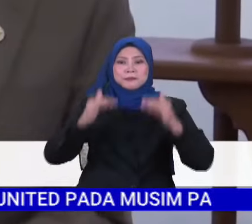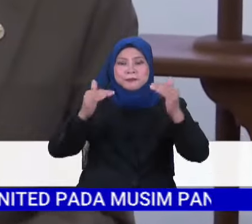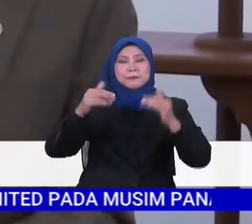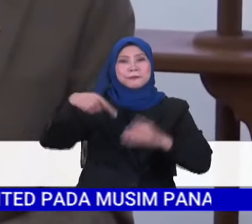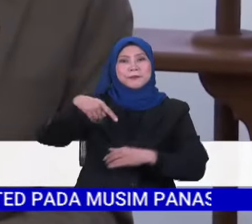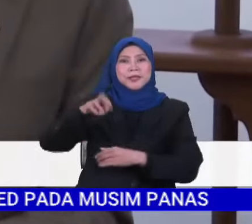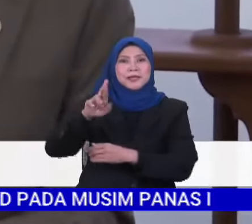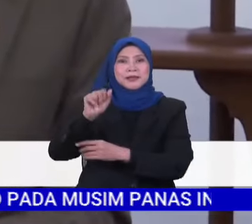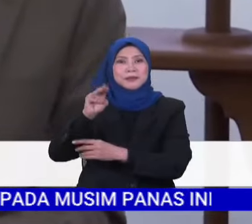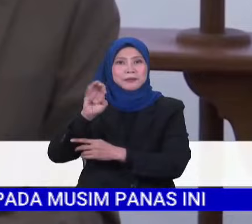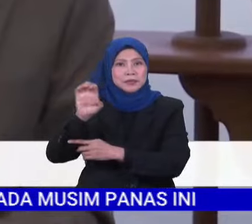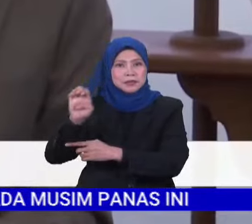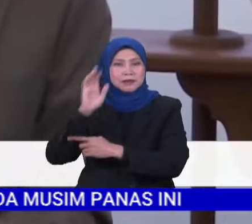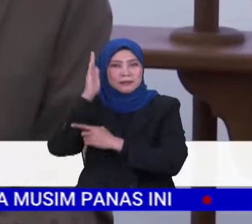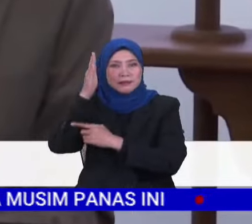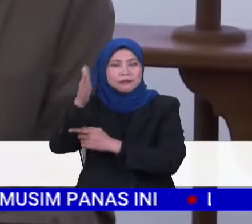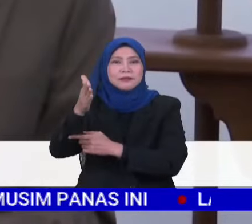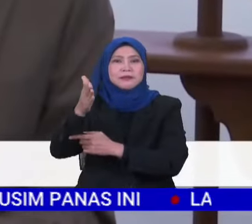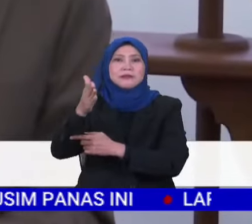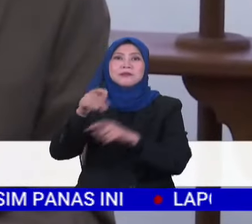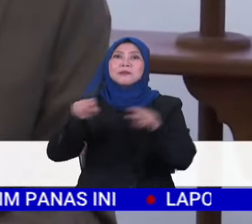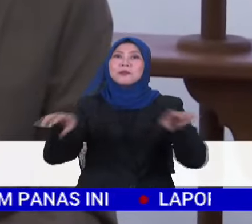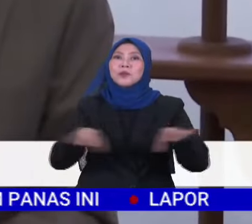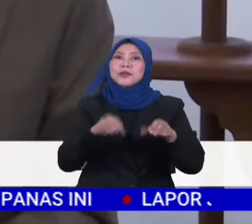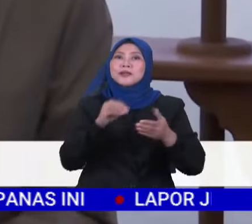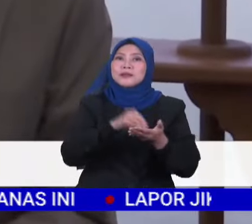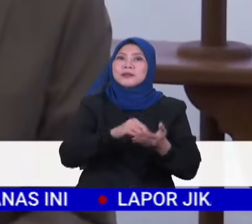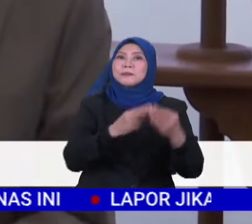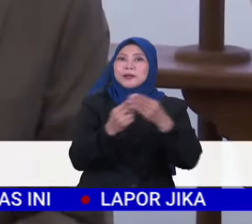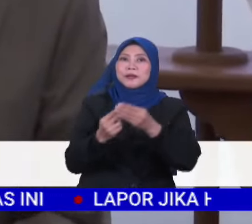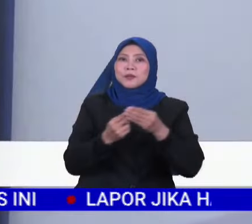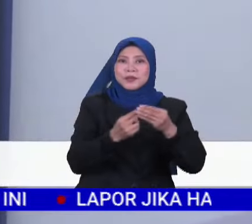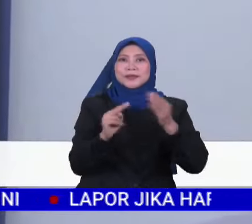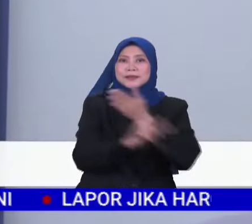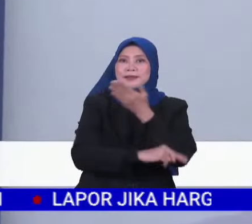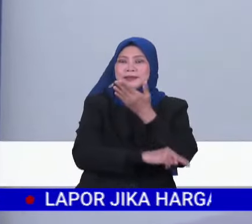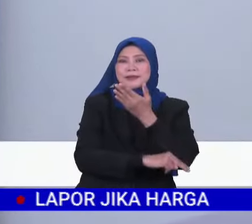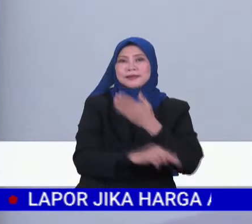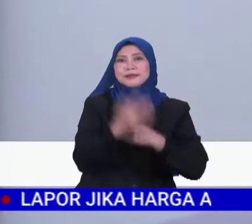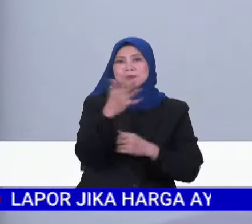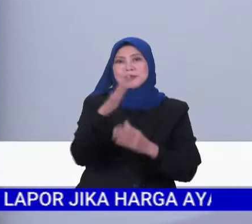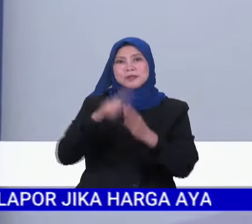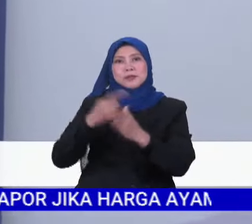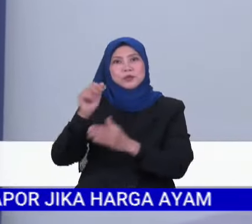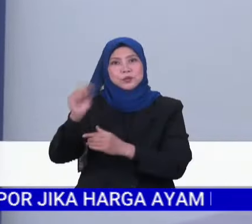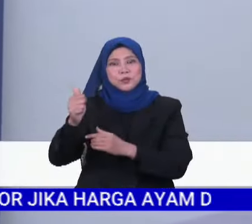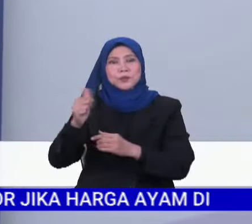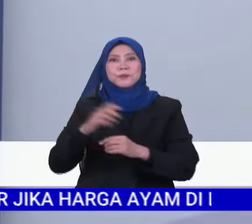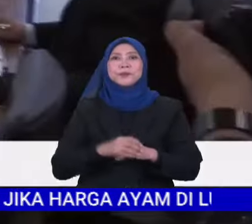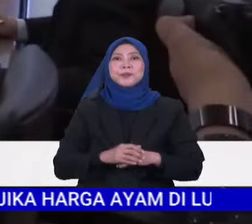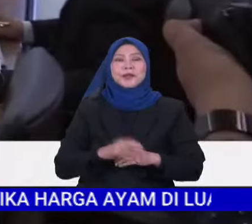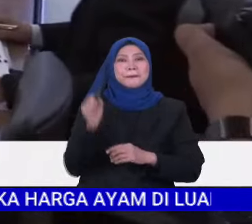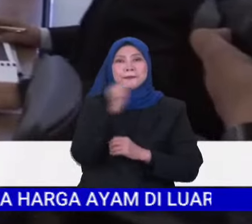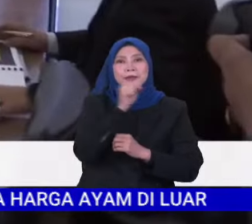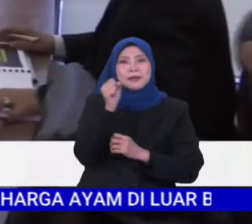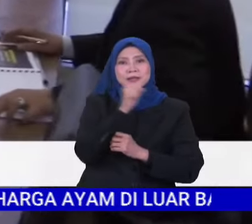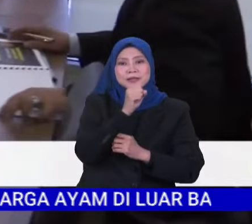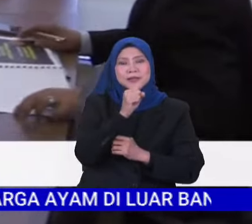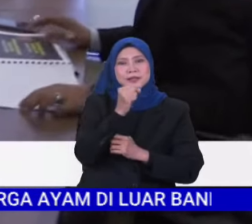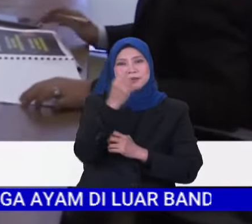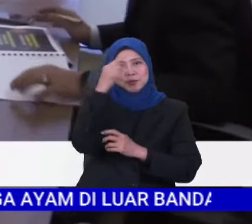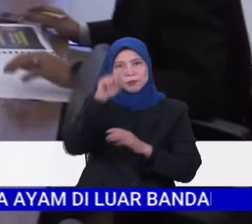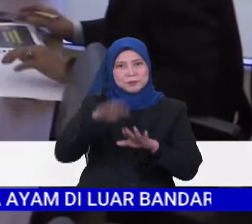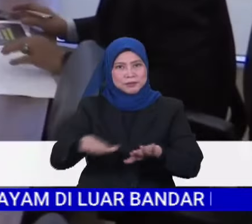kebangsaan 2022 akan diadakan di stadium perpaduan Negeri pada 15 okt nanti manakala concert kemuncak